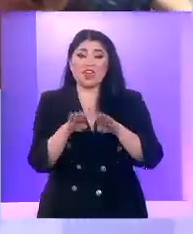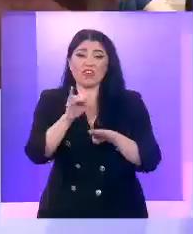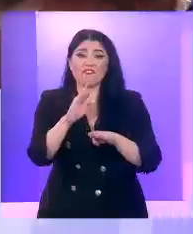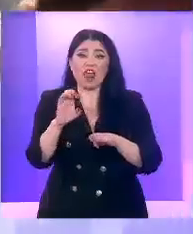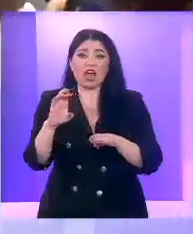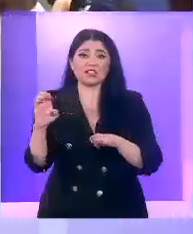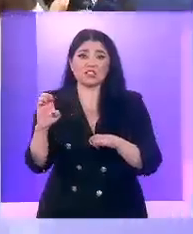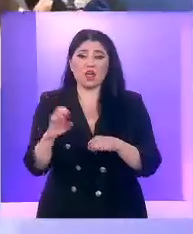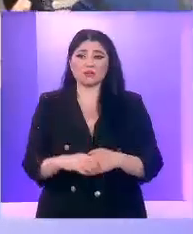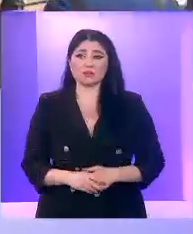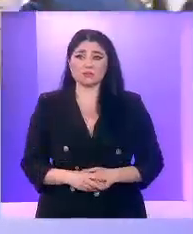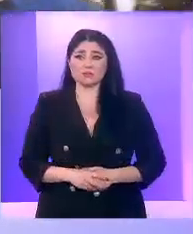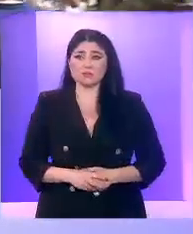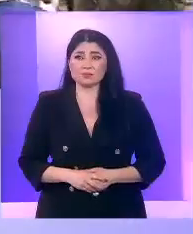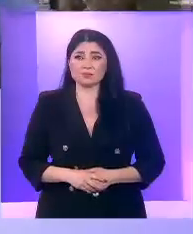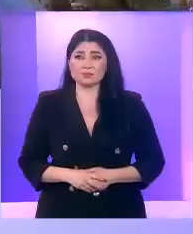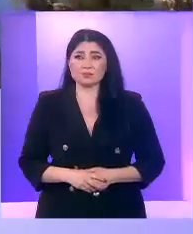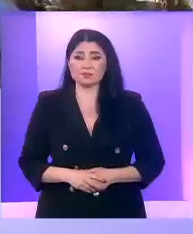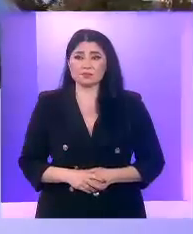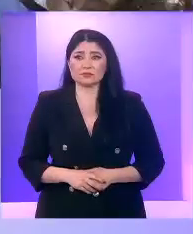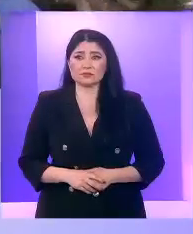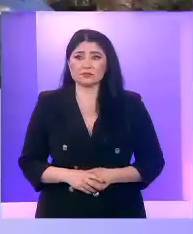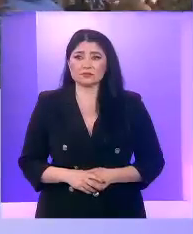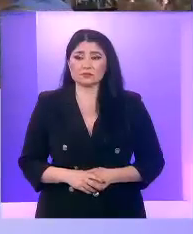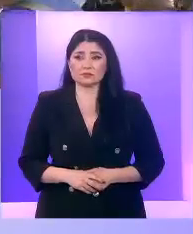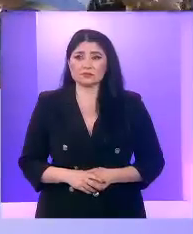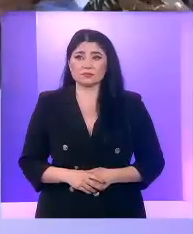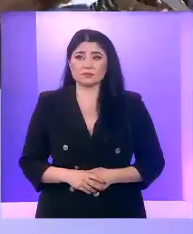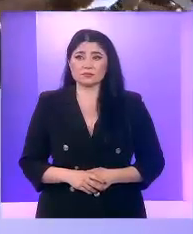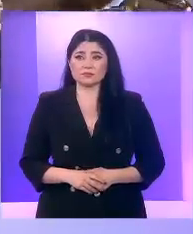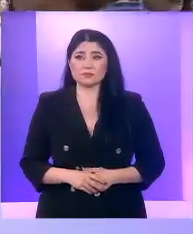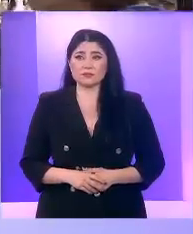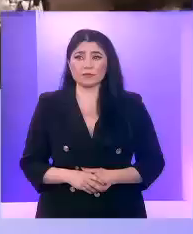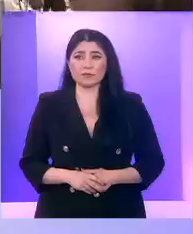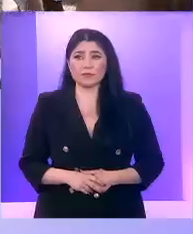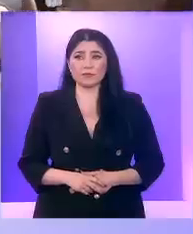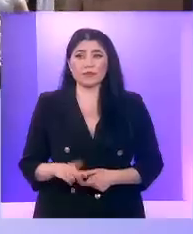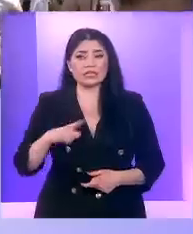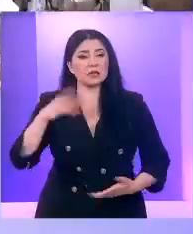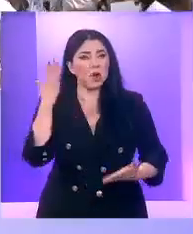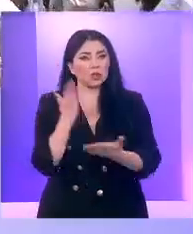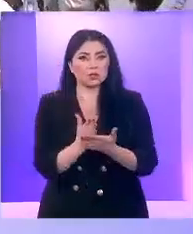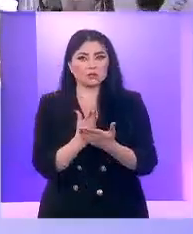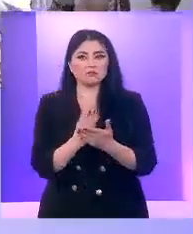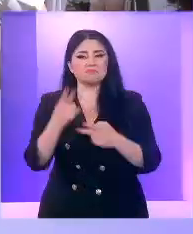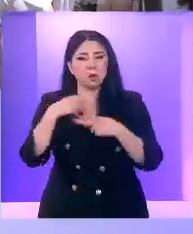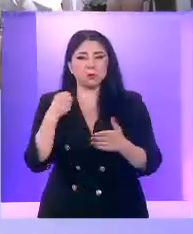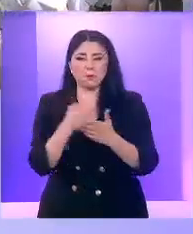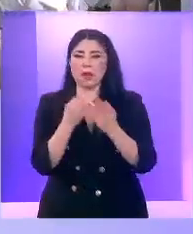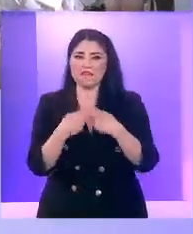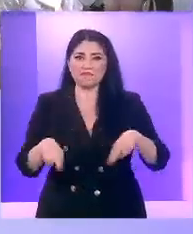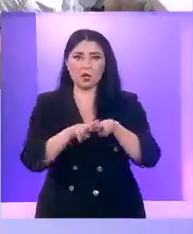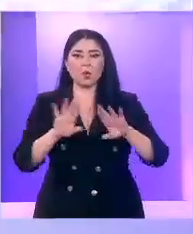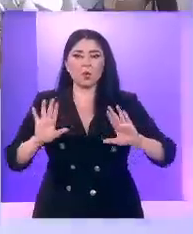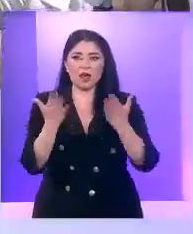a înghițit cât se poate de mult din veniturile noastre, dar suntem hotărâți să mergem până la capăt cu